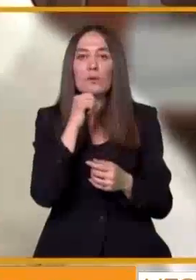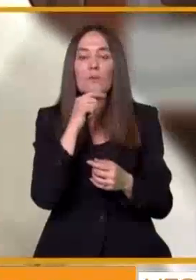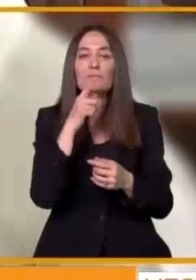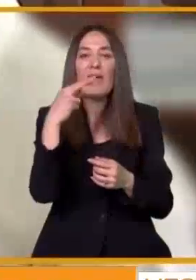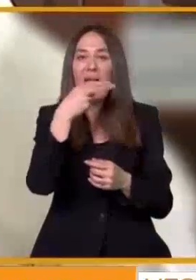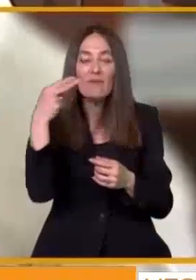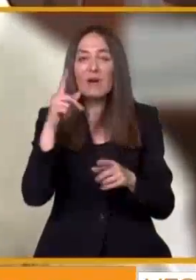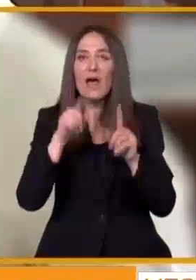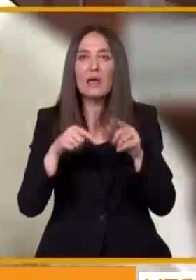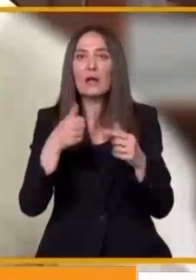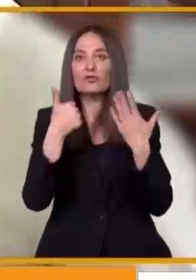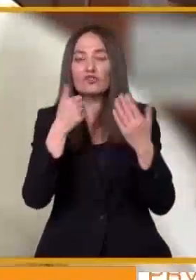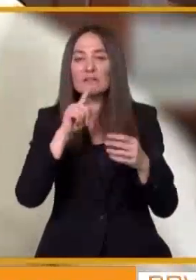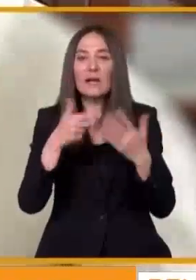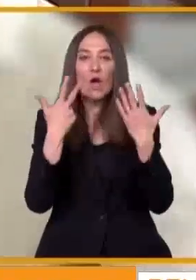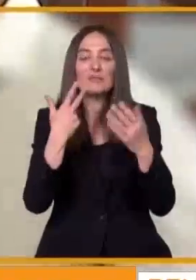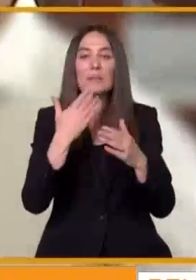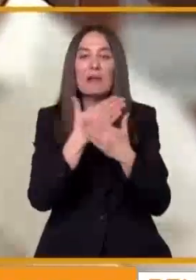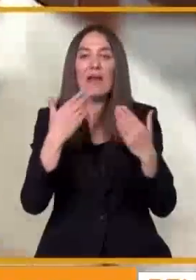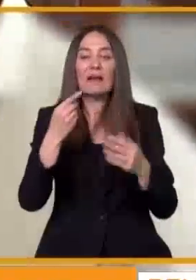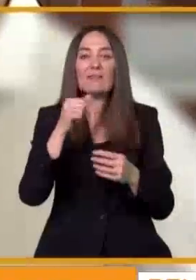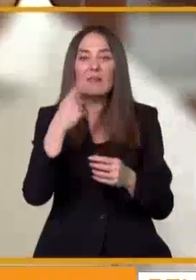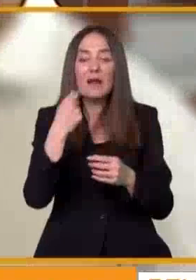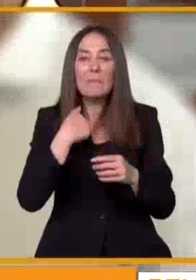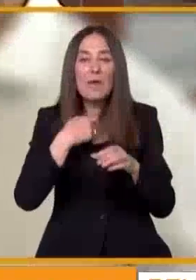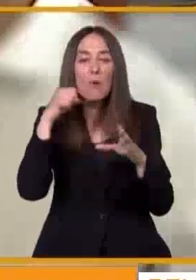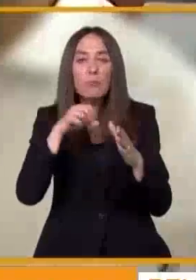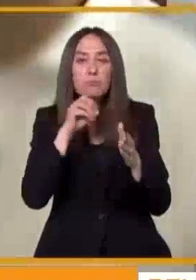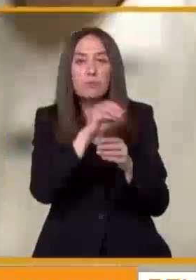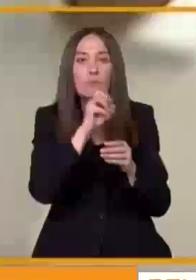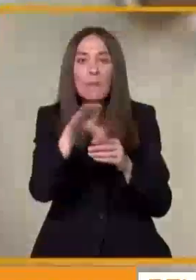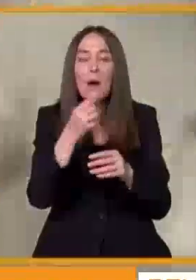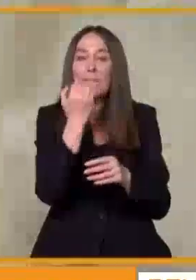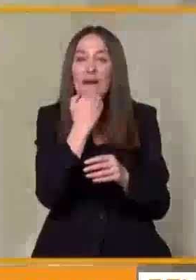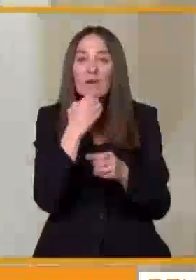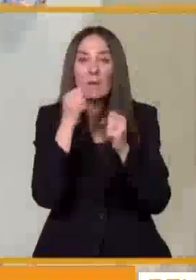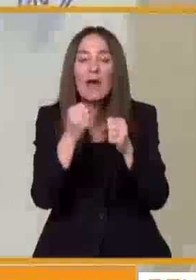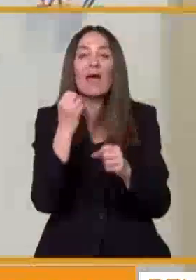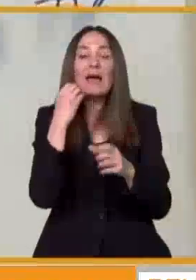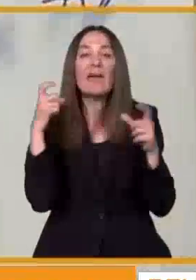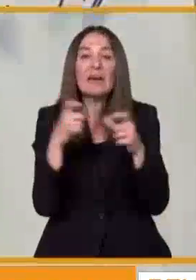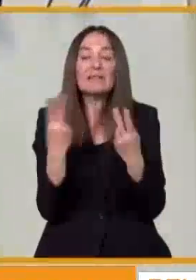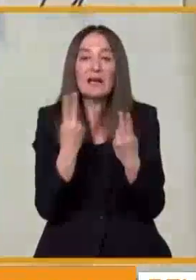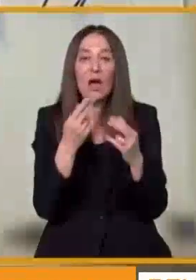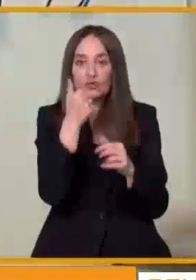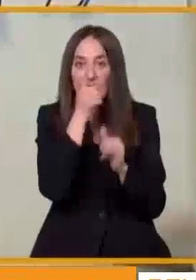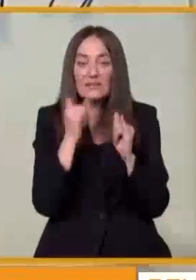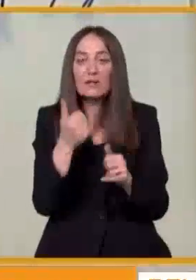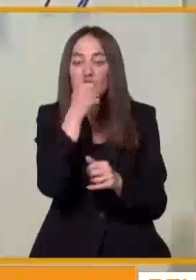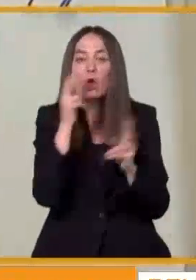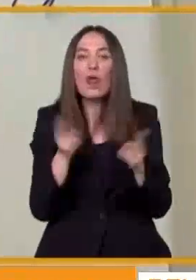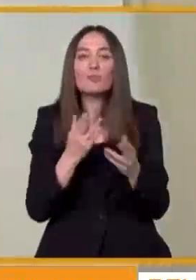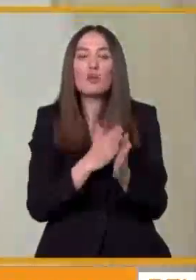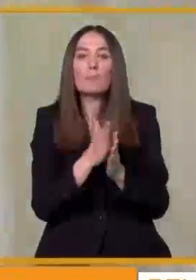5,1 milijardu evra ili 6,8,3 milijarde dinara da upumpamo u privredu, da podržimo privredu kada je kriza kao što je sada, da što lakše prođemo.